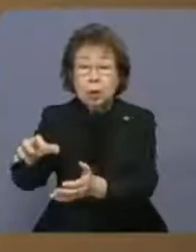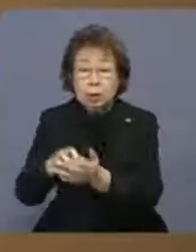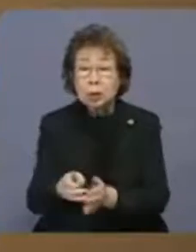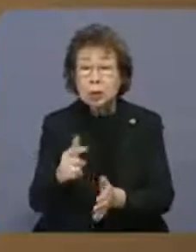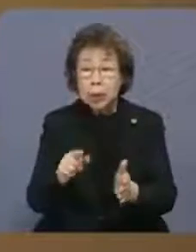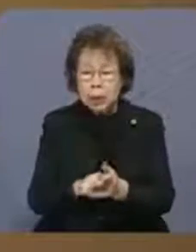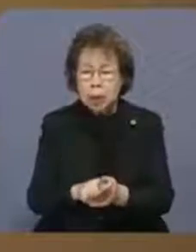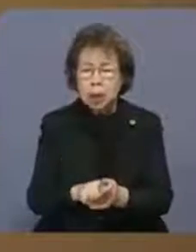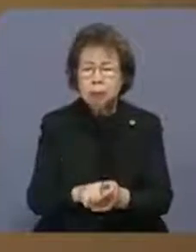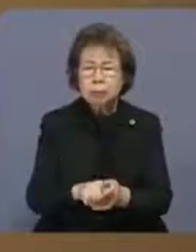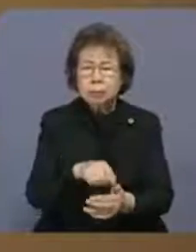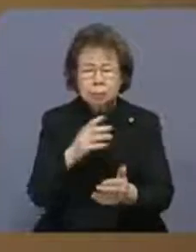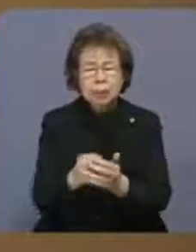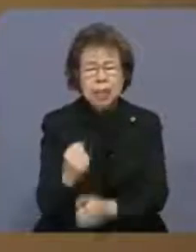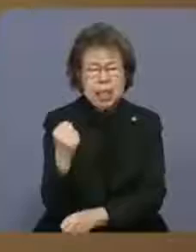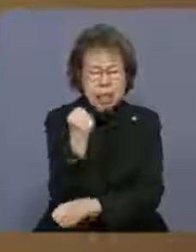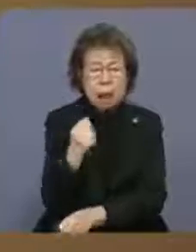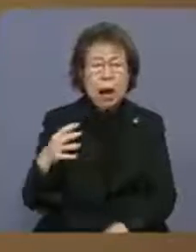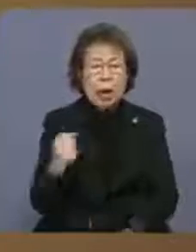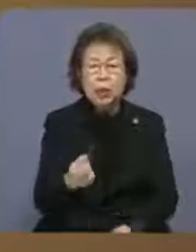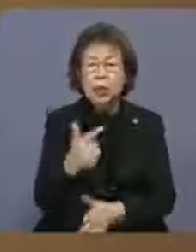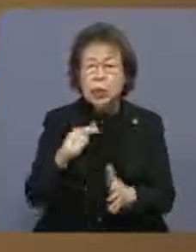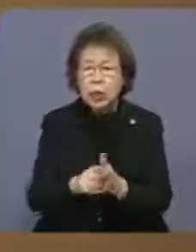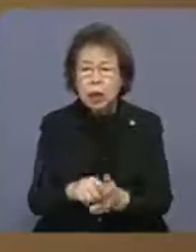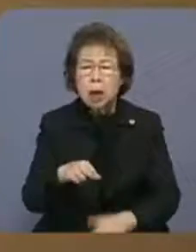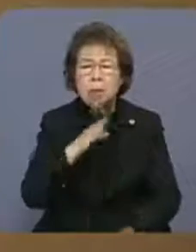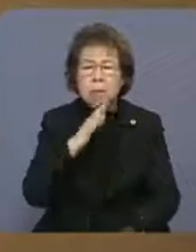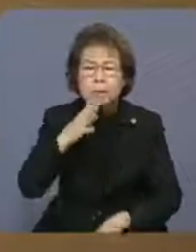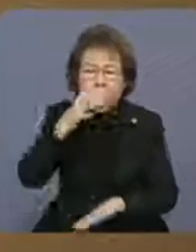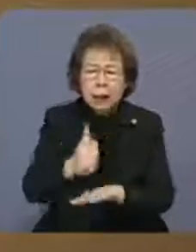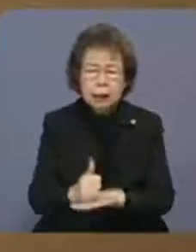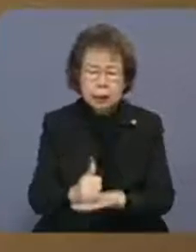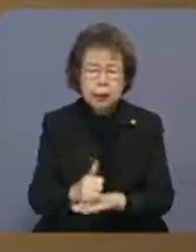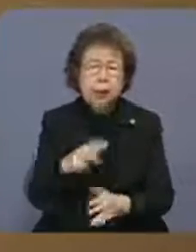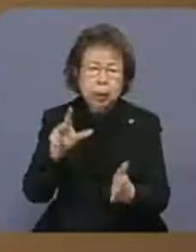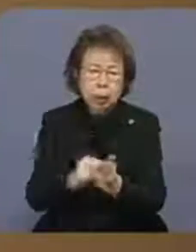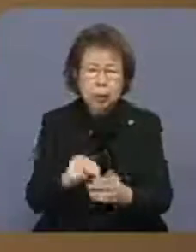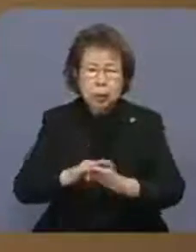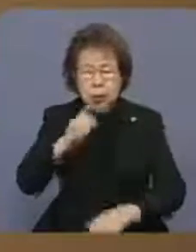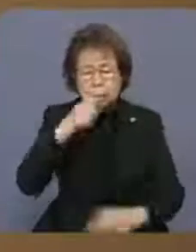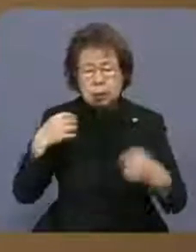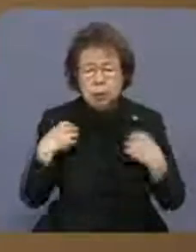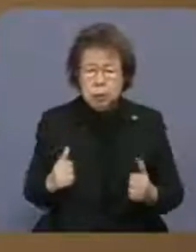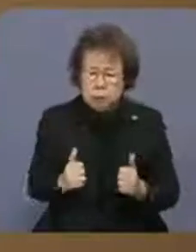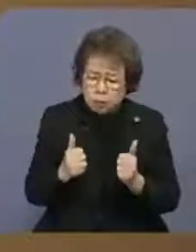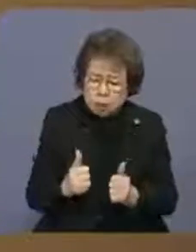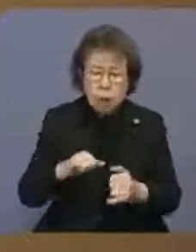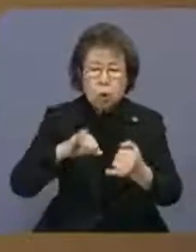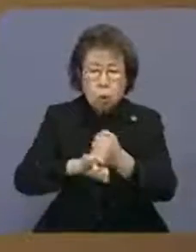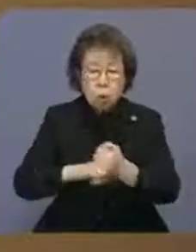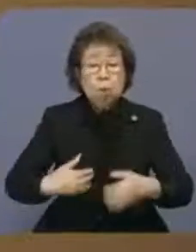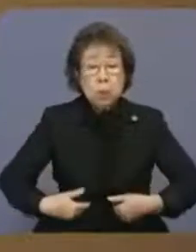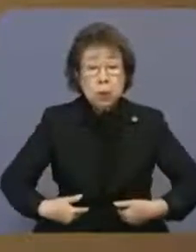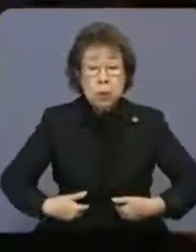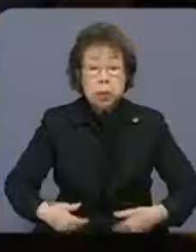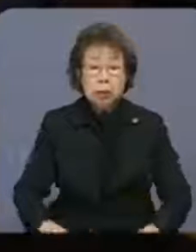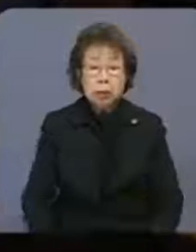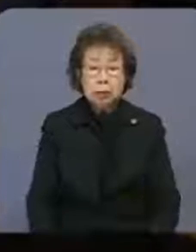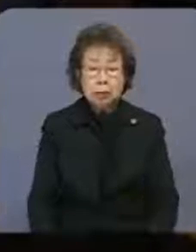진입 기반을 마련하는 거고 이는 국정 최우선 과제 및 정부의 총력적인 대응이 필요한 과제라고